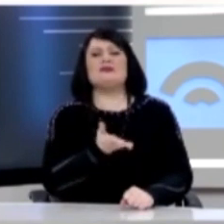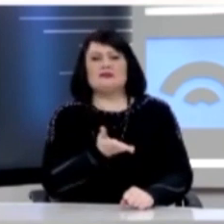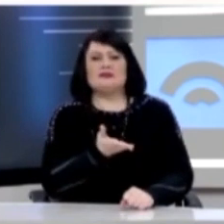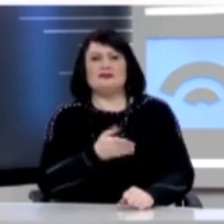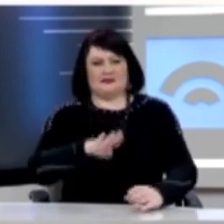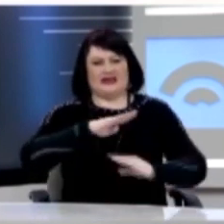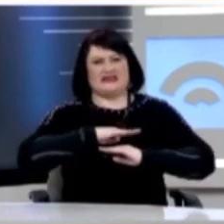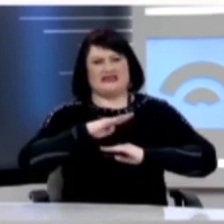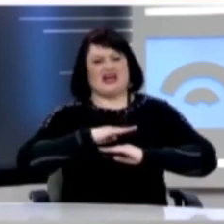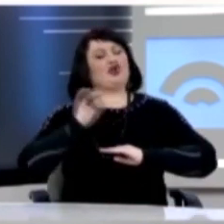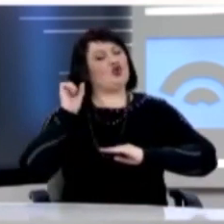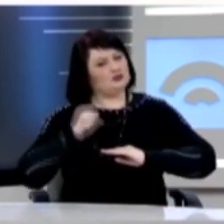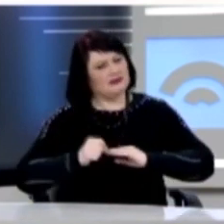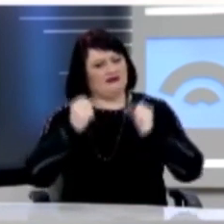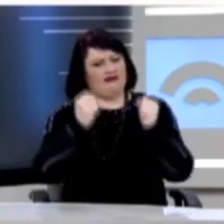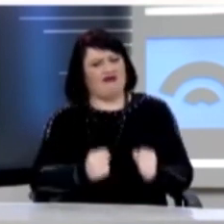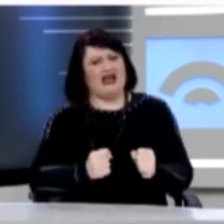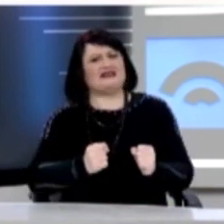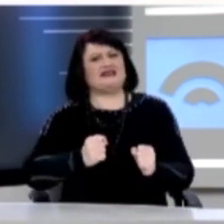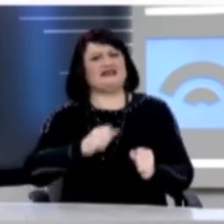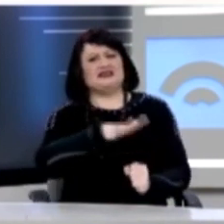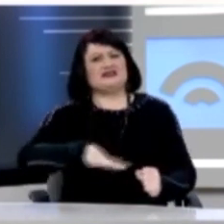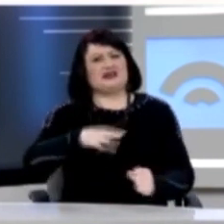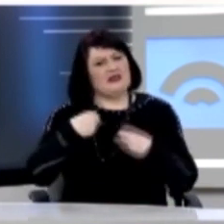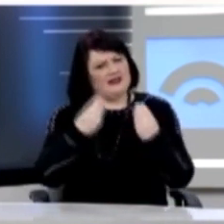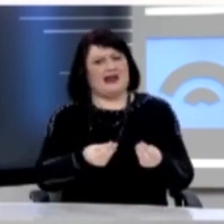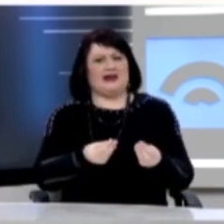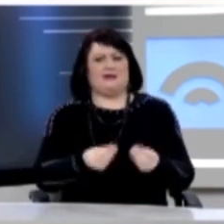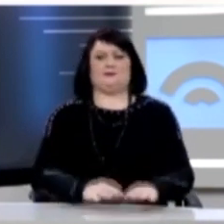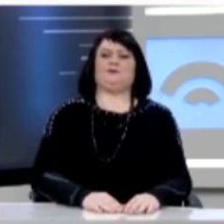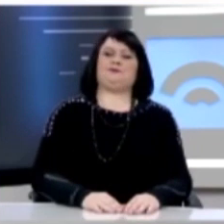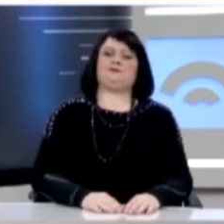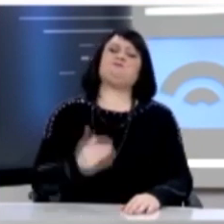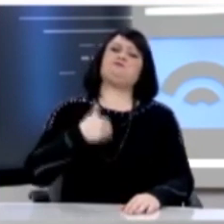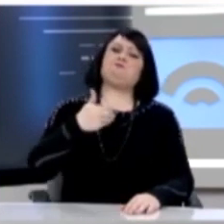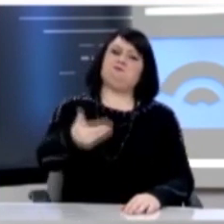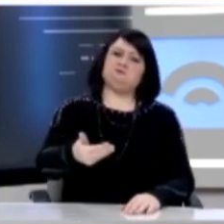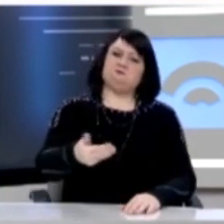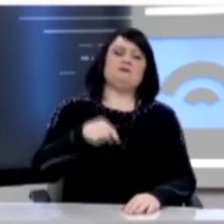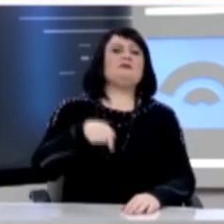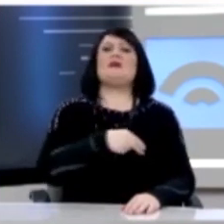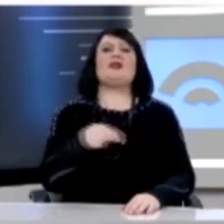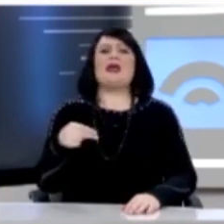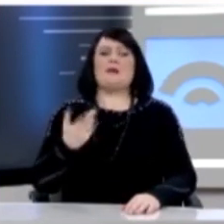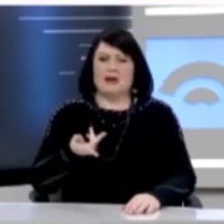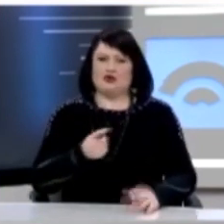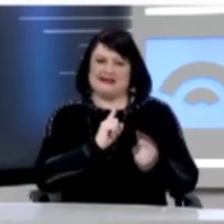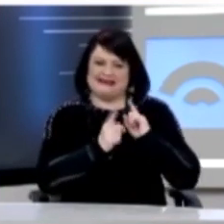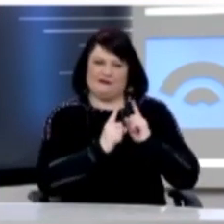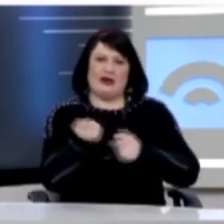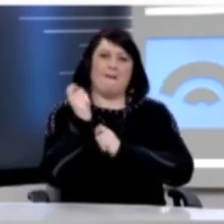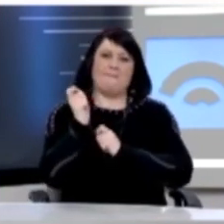και στρατιωτικές υποδομές, βάσεις και μέσα. Παραπέρα, το γεγονός ότι η Συμφωνία